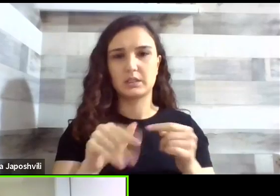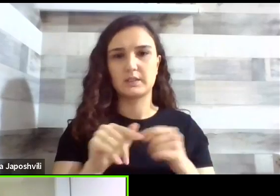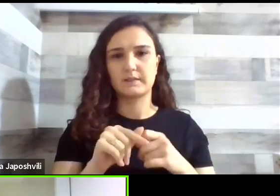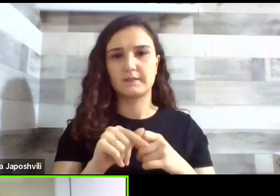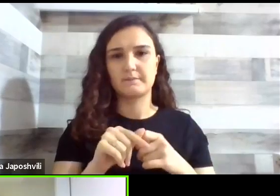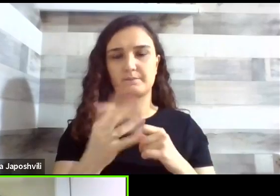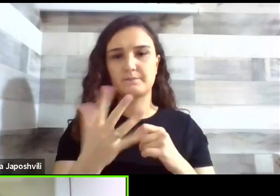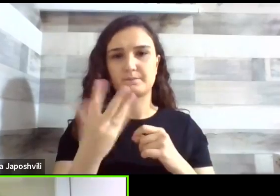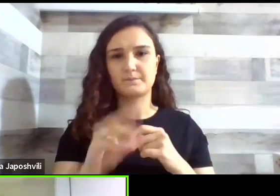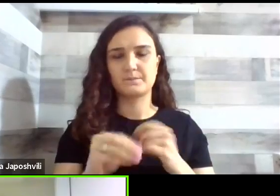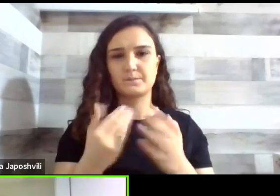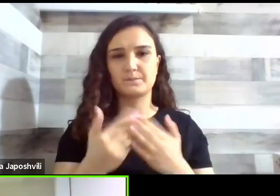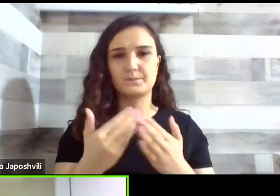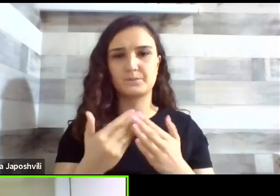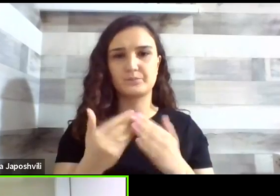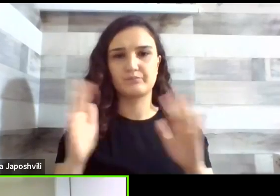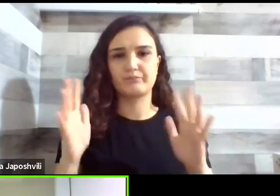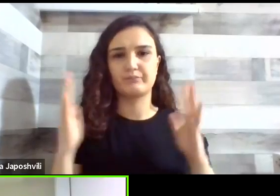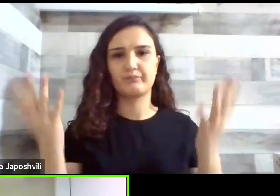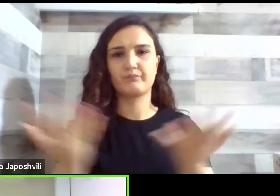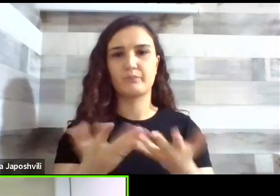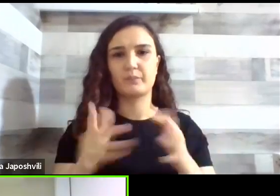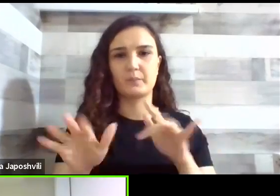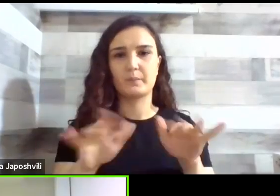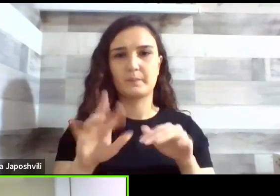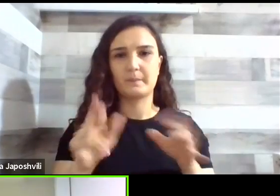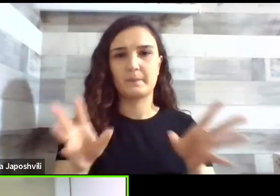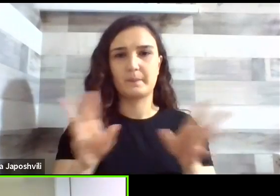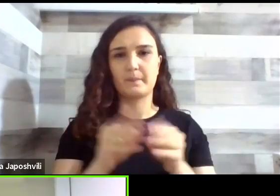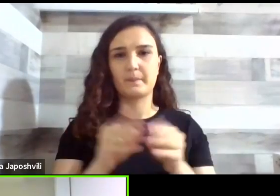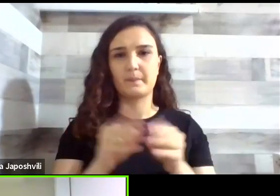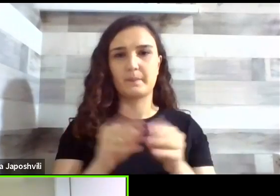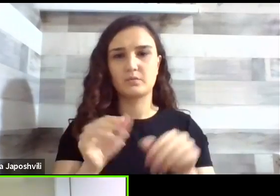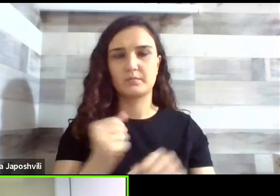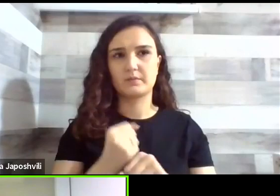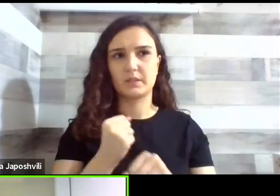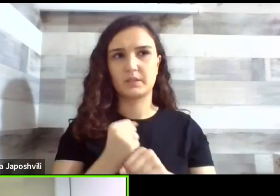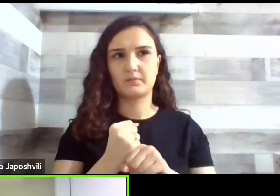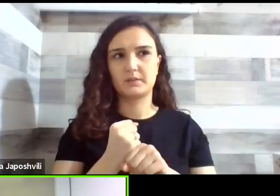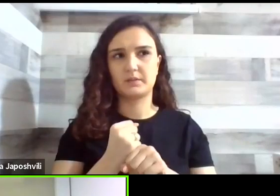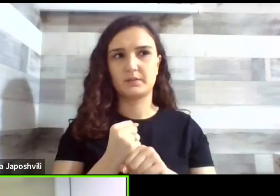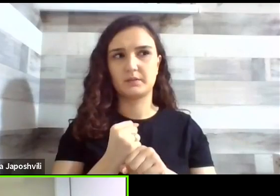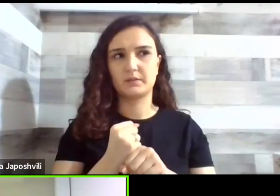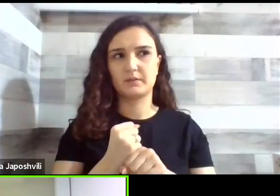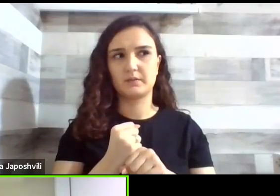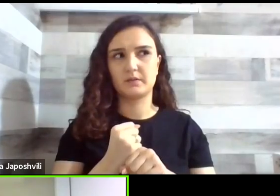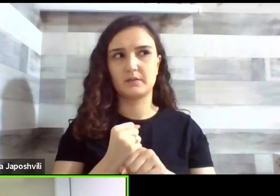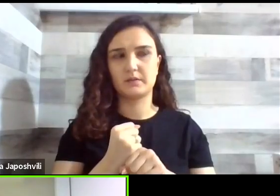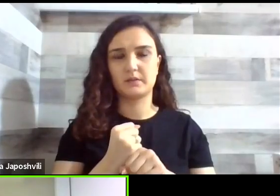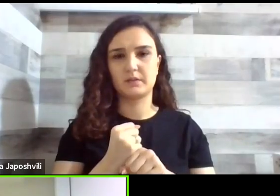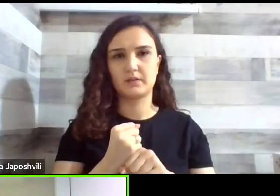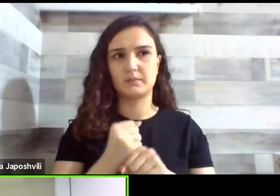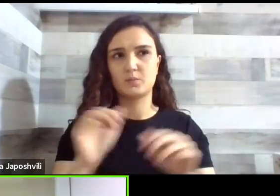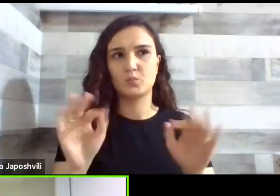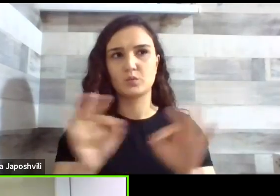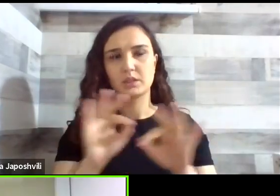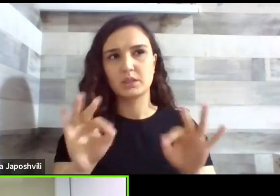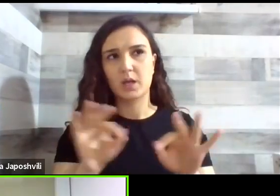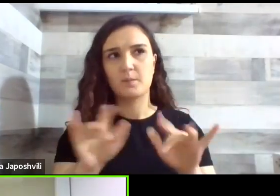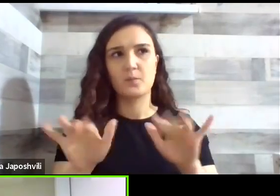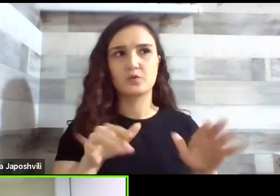ხუთი წუთი ვთქვათ სივრცეში მოძრაობდეს და ერთად რაღაცა მოძრაობას ვახორციელებდეთ, შეკვავდეთ, მუსიკა იყოს ჩართული, მოძრაობას